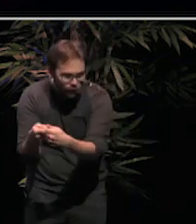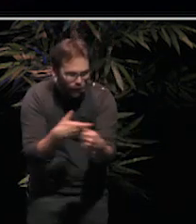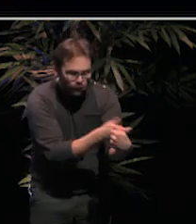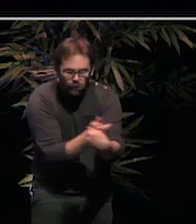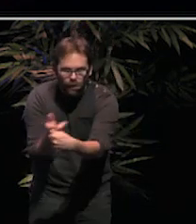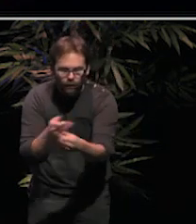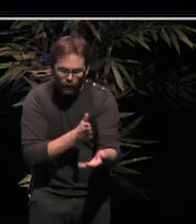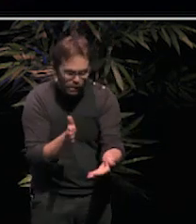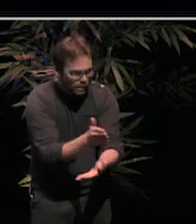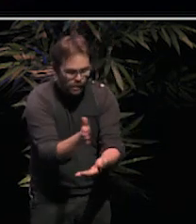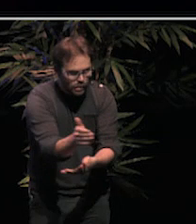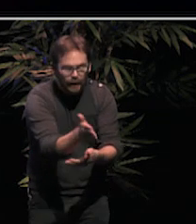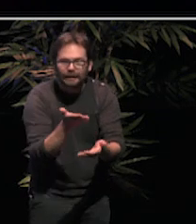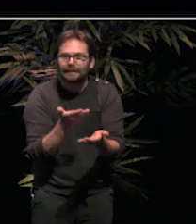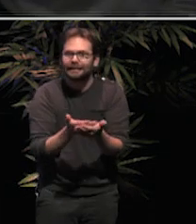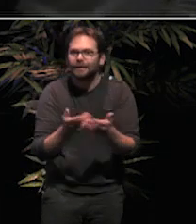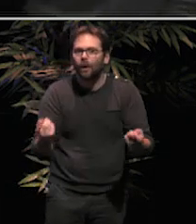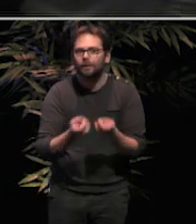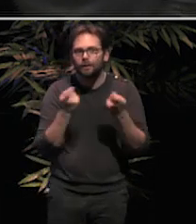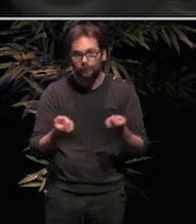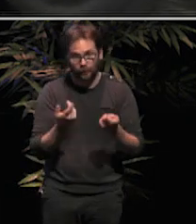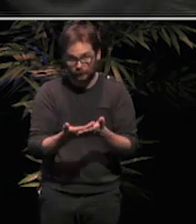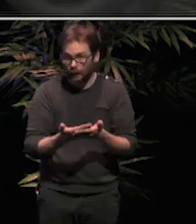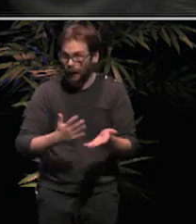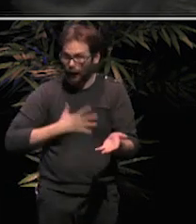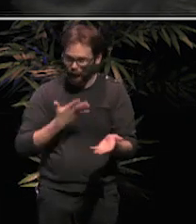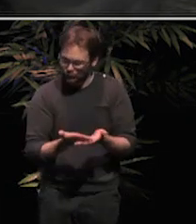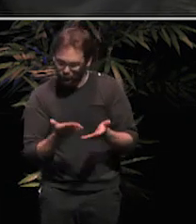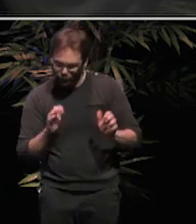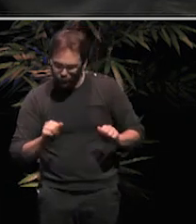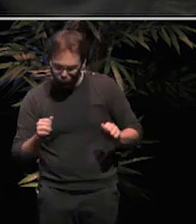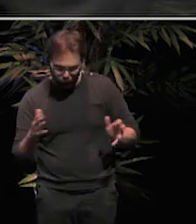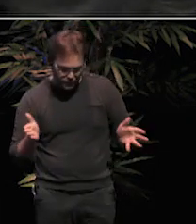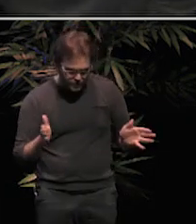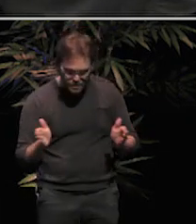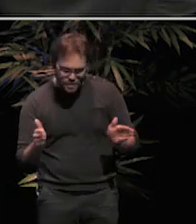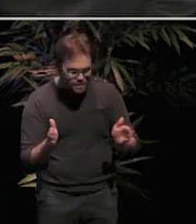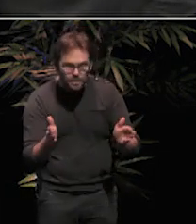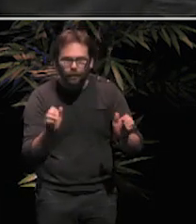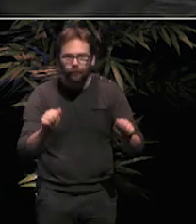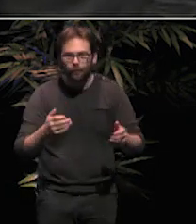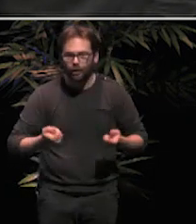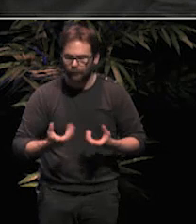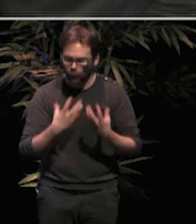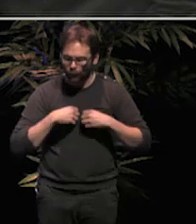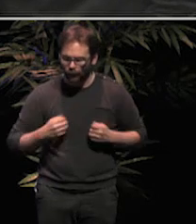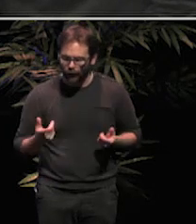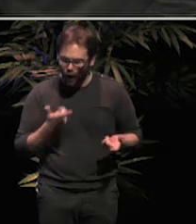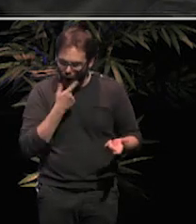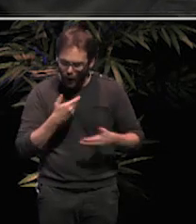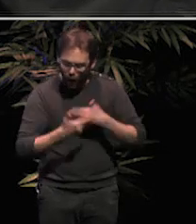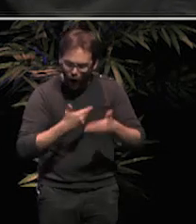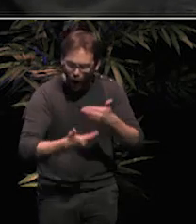Et je crois que ça, c'est effectivement l'entraînement qui permet de pouvoir réagir et de s'adapter.